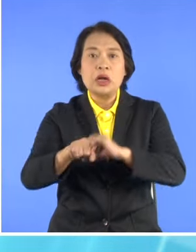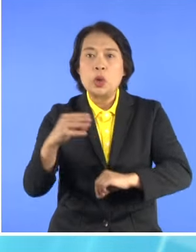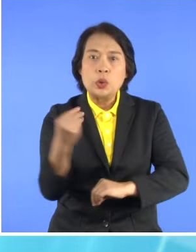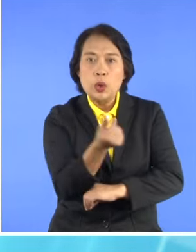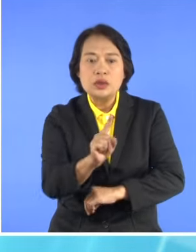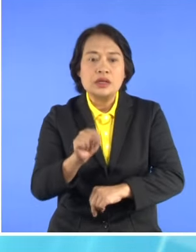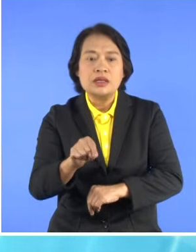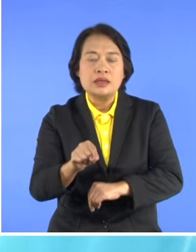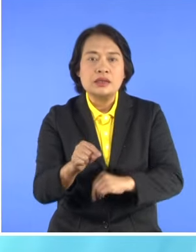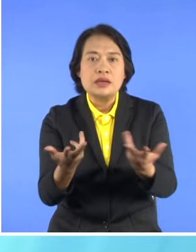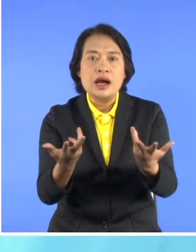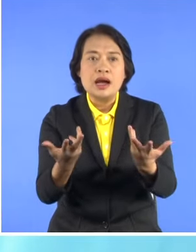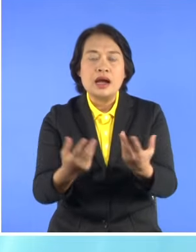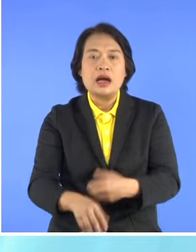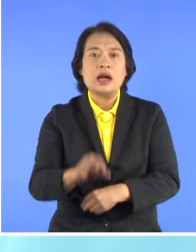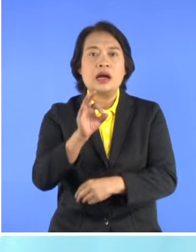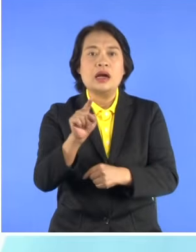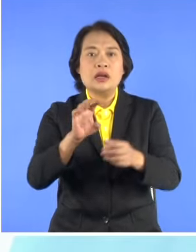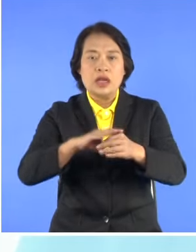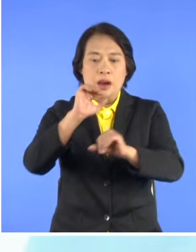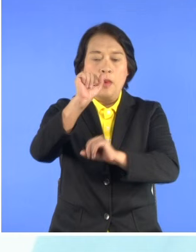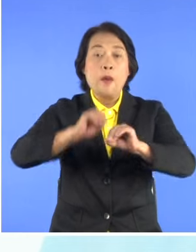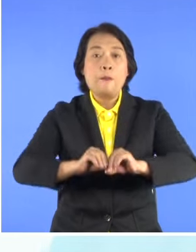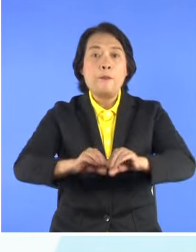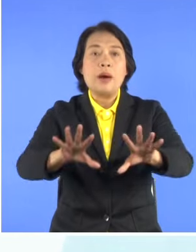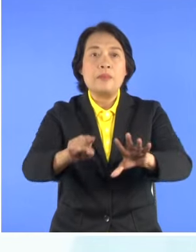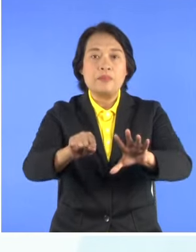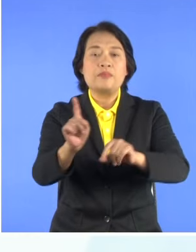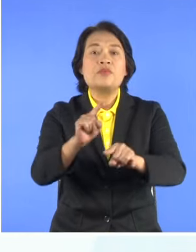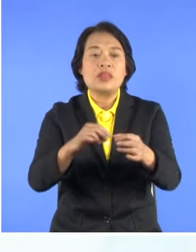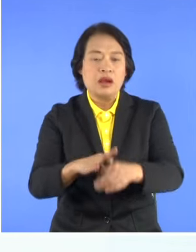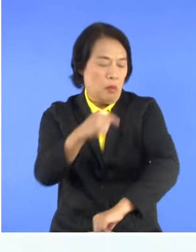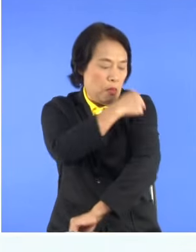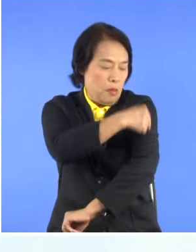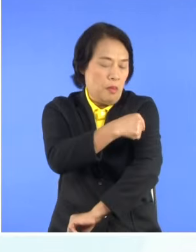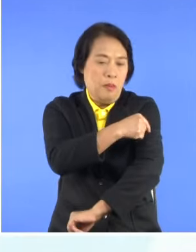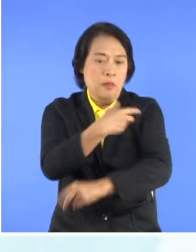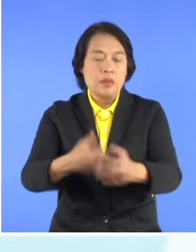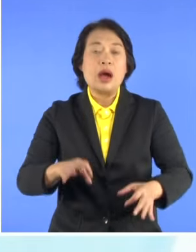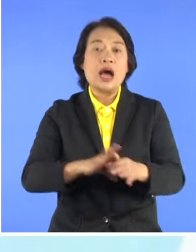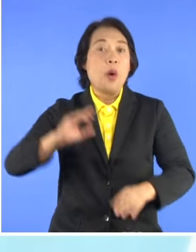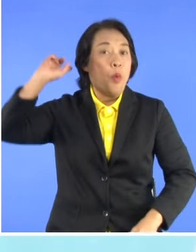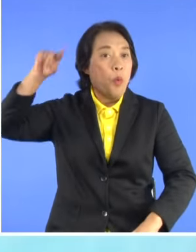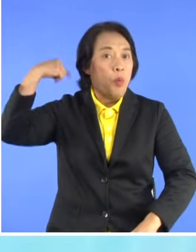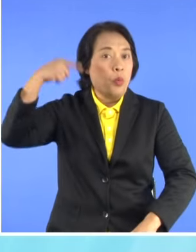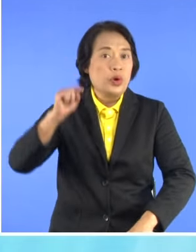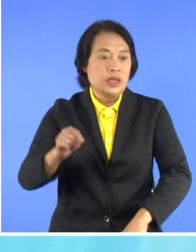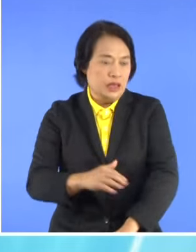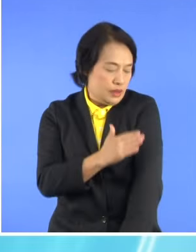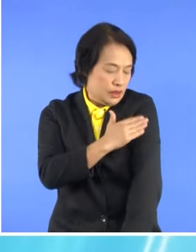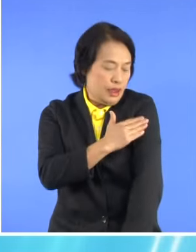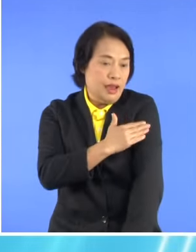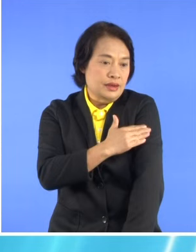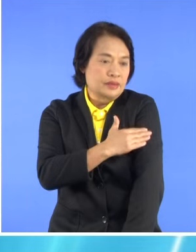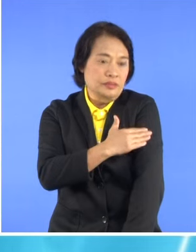อย่างงั้นก็ได้โพสต์ภาพเนี่ยนะลายสักยันลาบูบู้แล้วก็มีอักขระบนแขนของหญิงสาวคนหนึ่งนี่จนกระทั่งมี